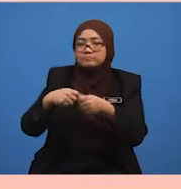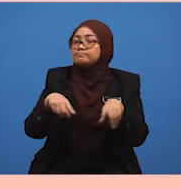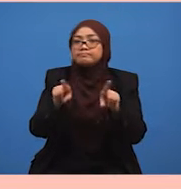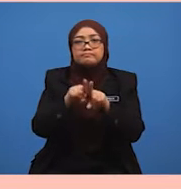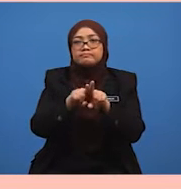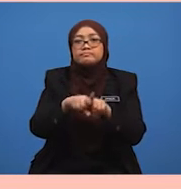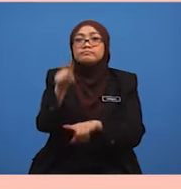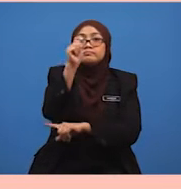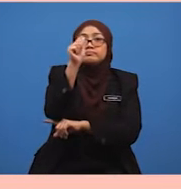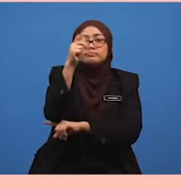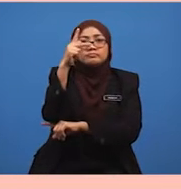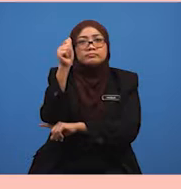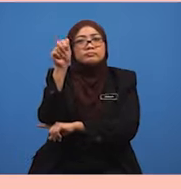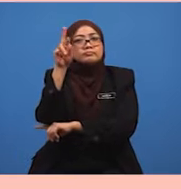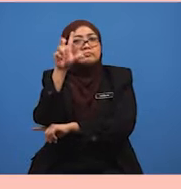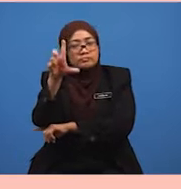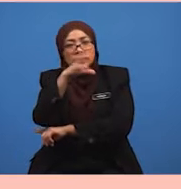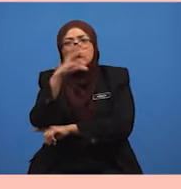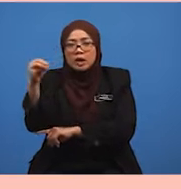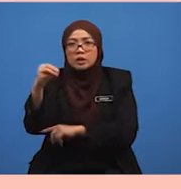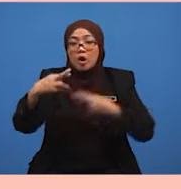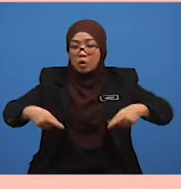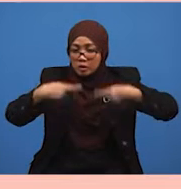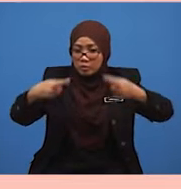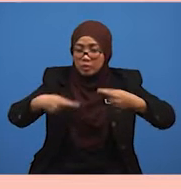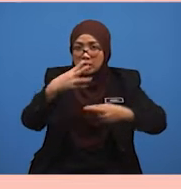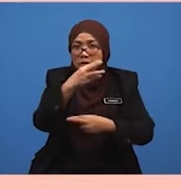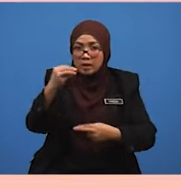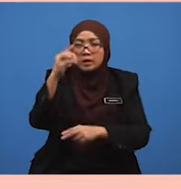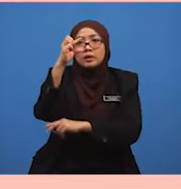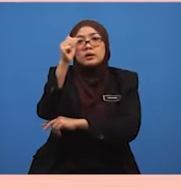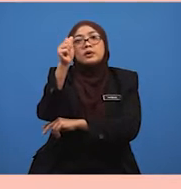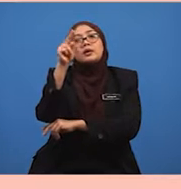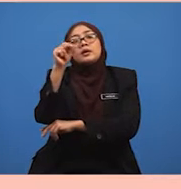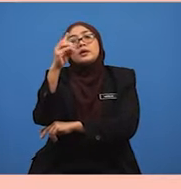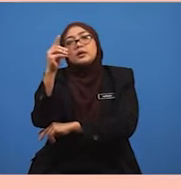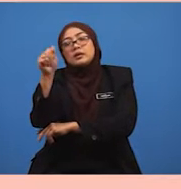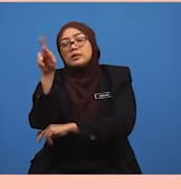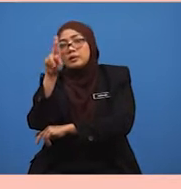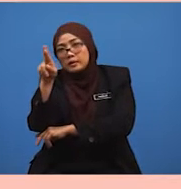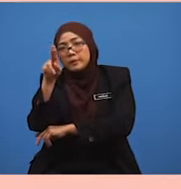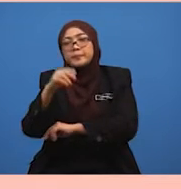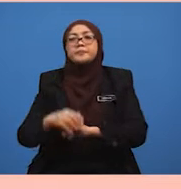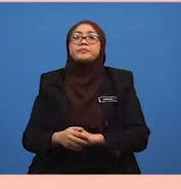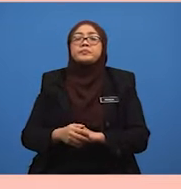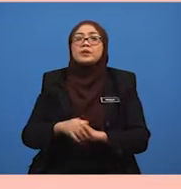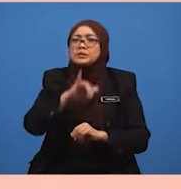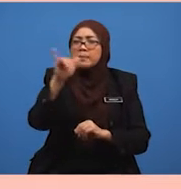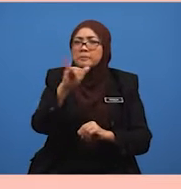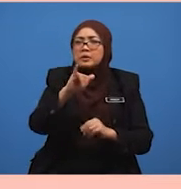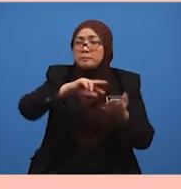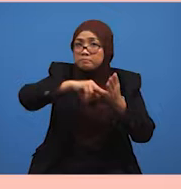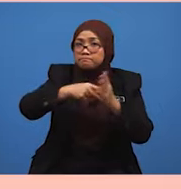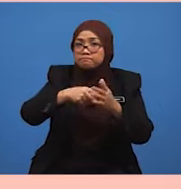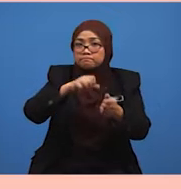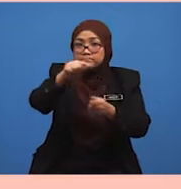juga roda dan gandar. Takal digunakan untuk menggerakkan ikan ke atas.